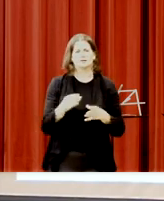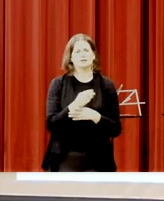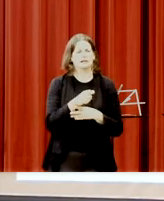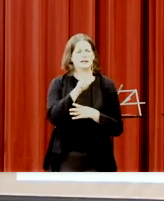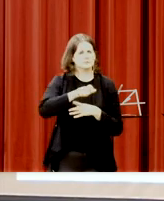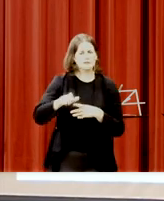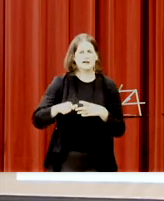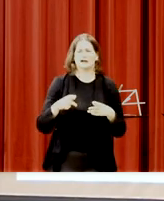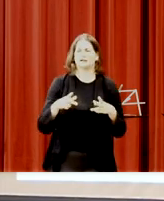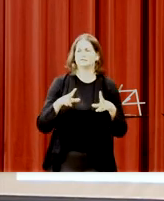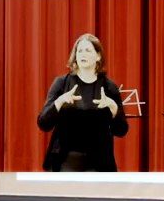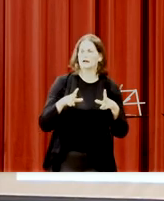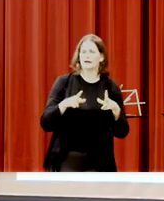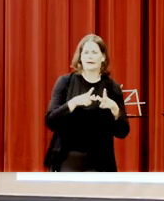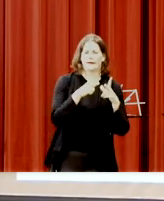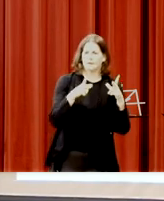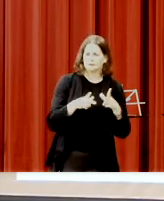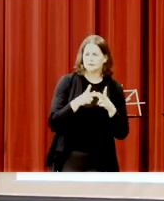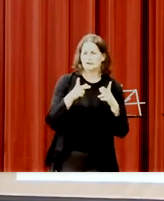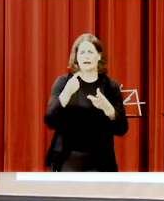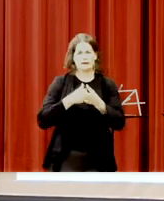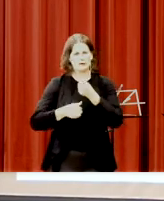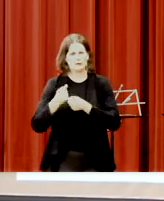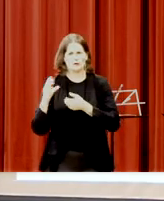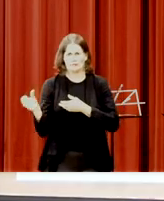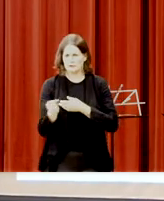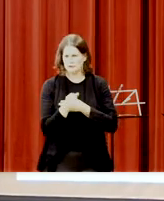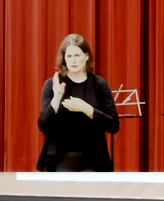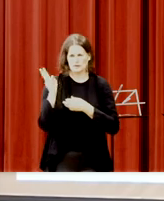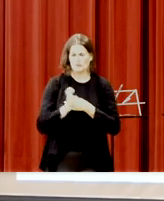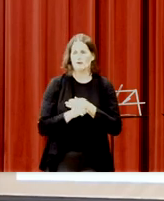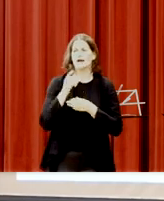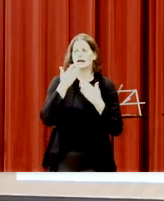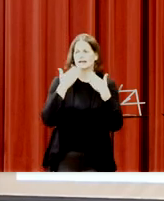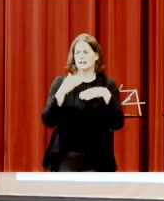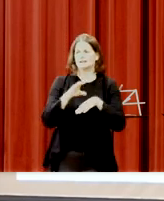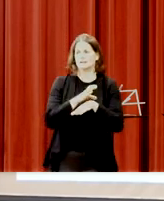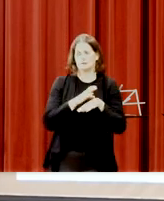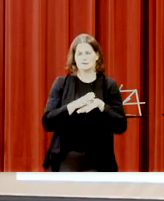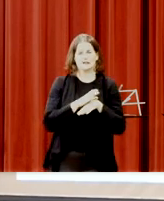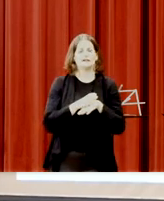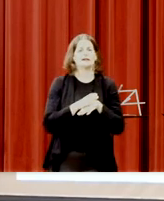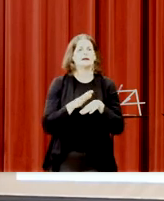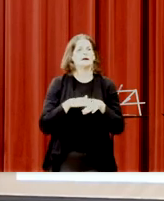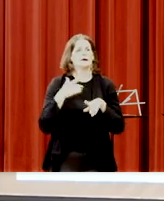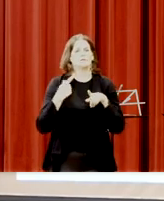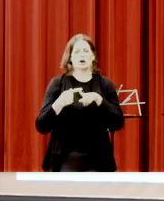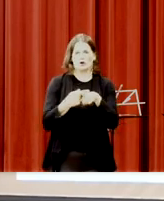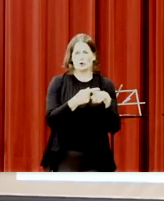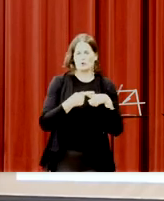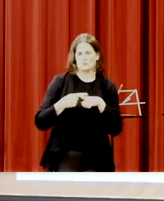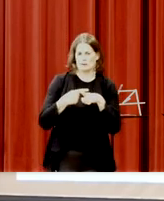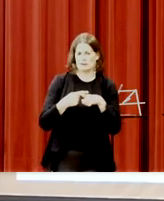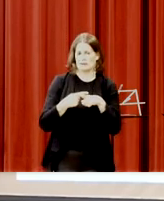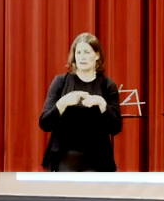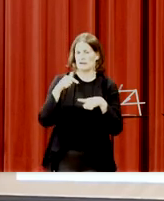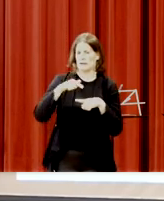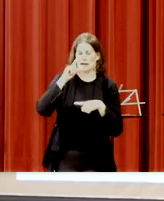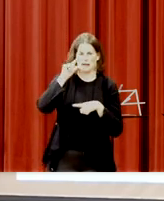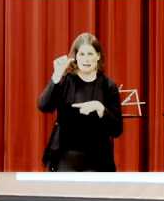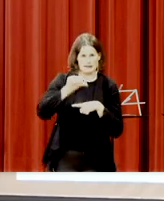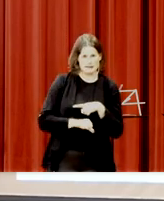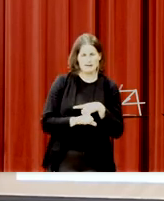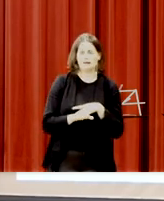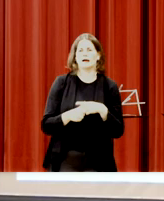amb nosaltres aquesta estona. Tot i que he tingut ocasions de parlar-ho personalment avui, que aprofitant aquest acte en comú,